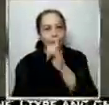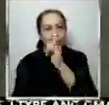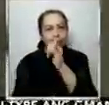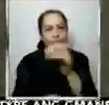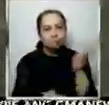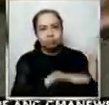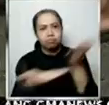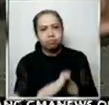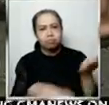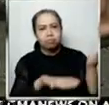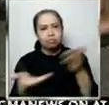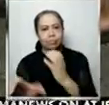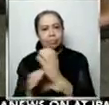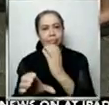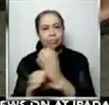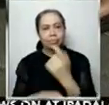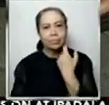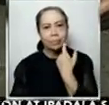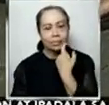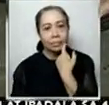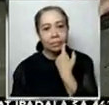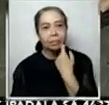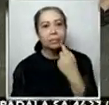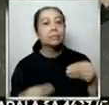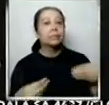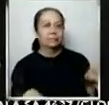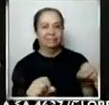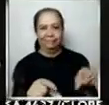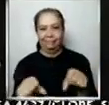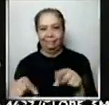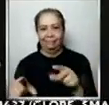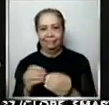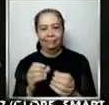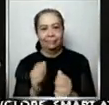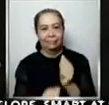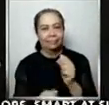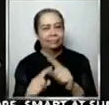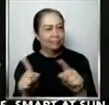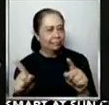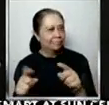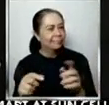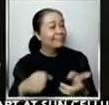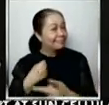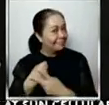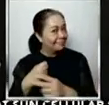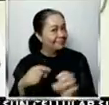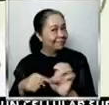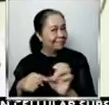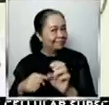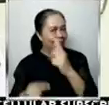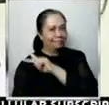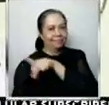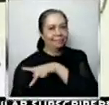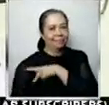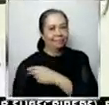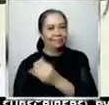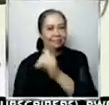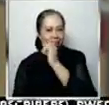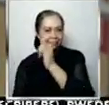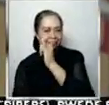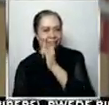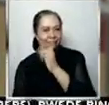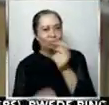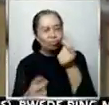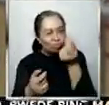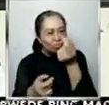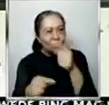kanilang sasakyan kanina. Paninda raw ang karamihan dito pero nagtabi na rin sila ng pansariling konsumo. Ah, konti-konti,